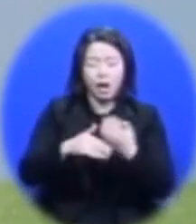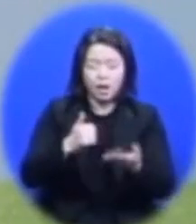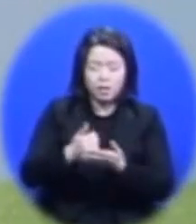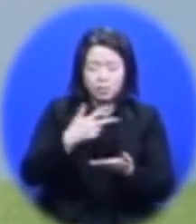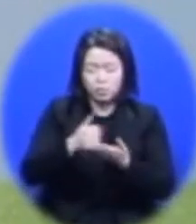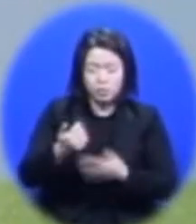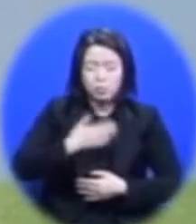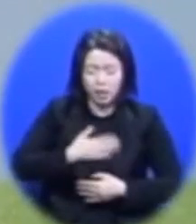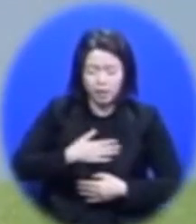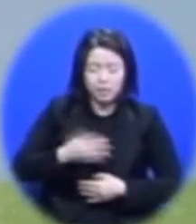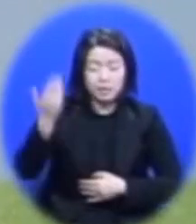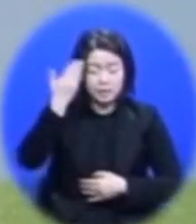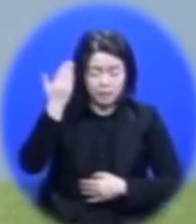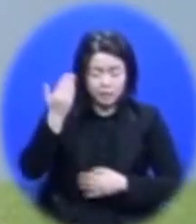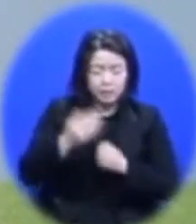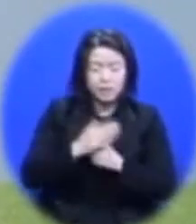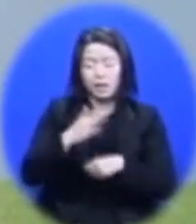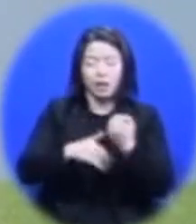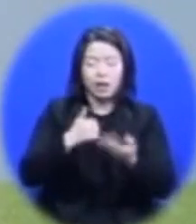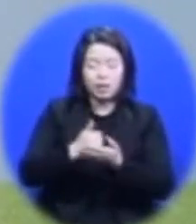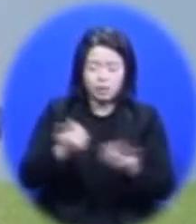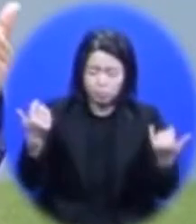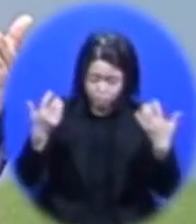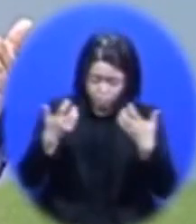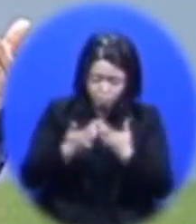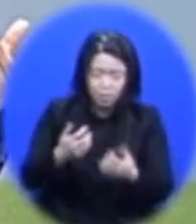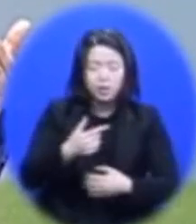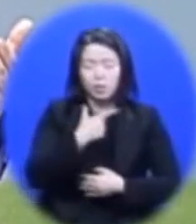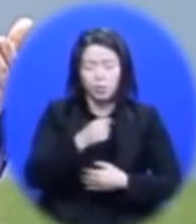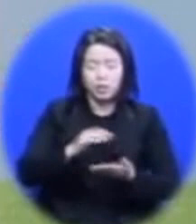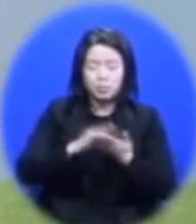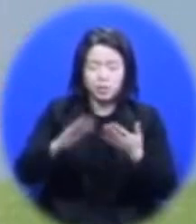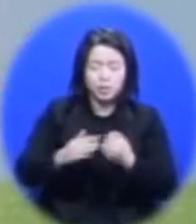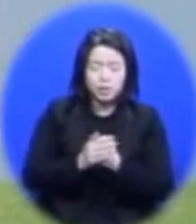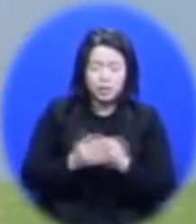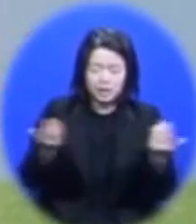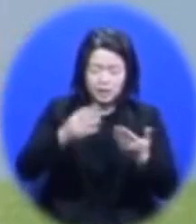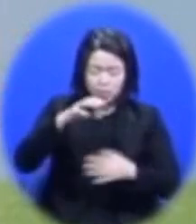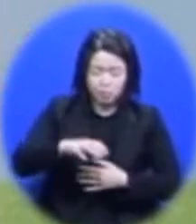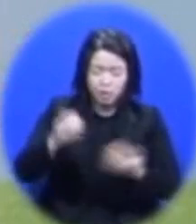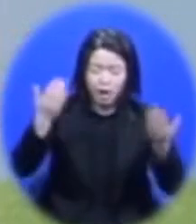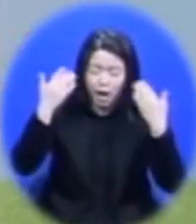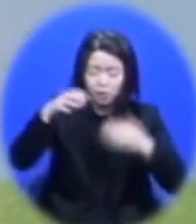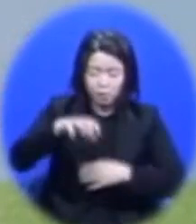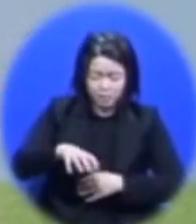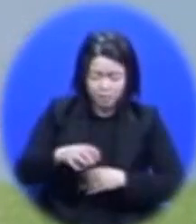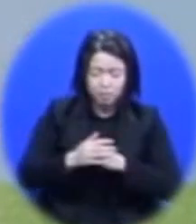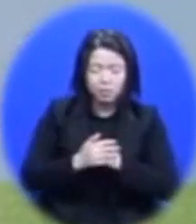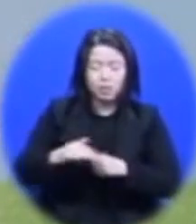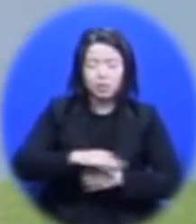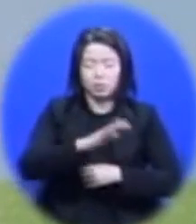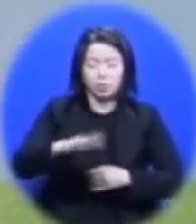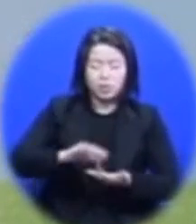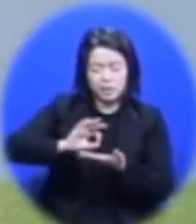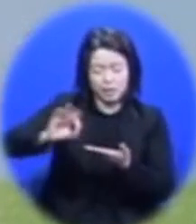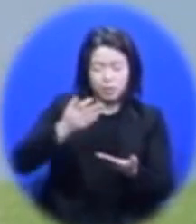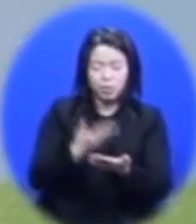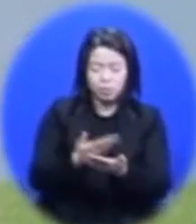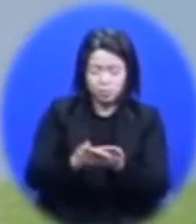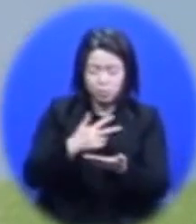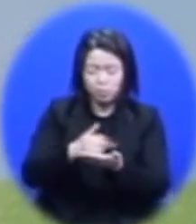주님을 아는 지식이 하나님 충만하기를 원합니다. 직장에서, 학교에서 저희들을 쓰소서.